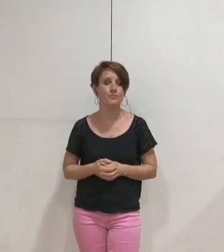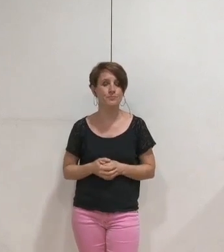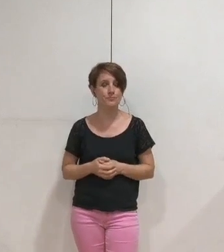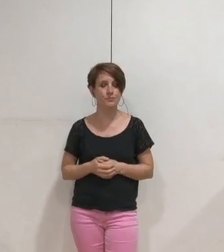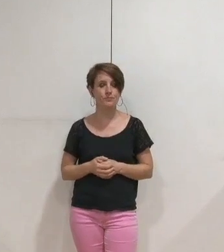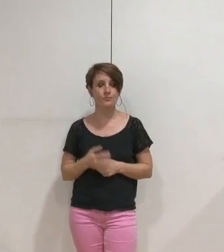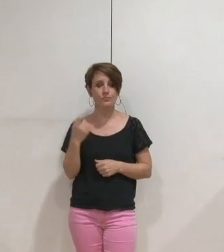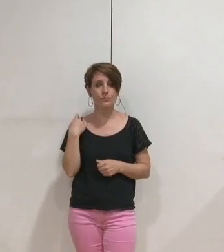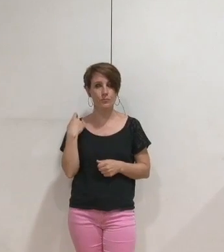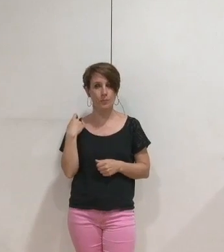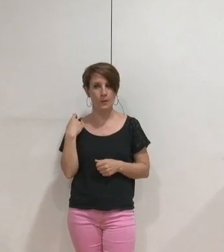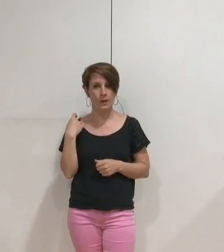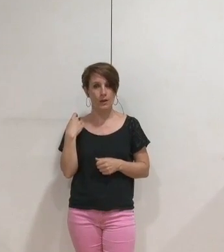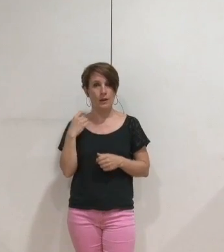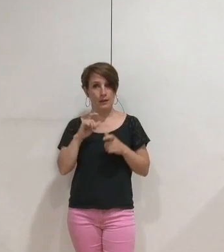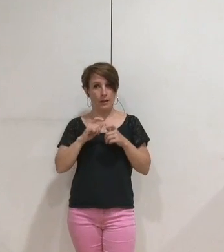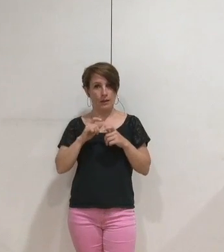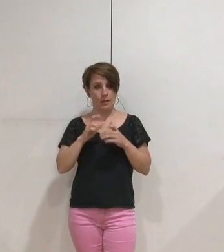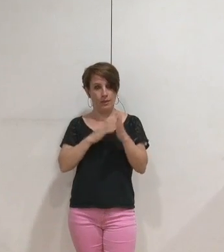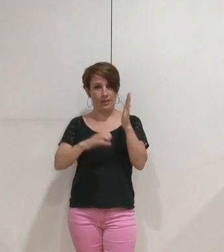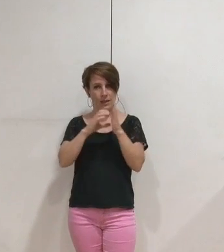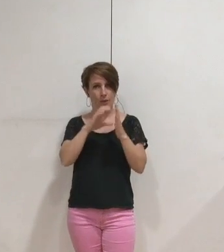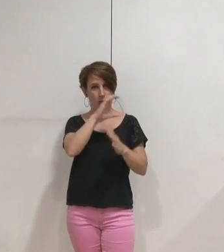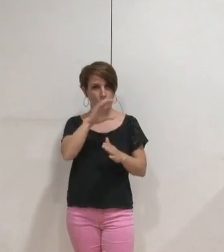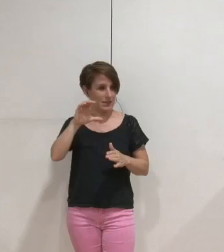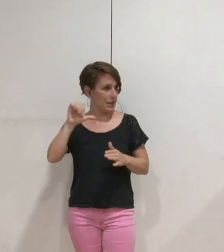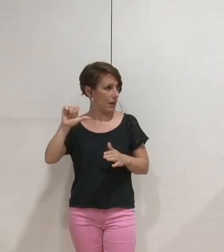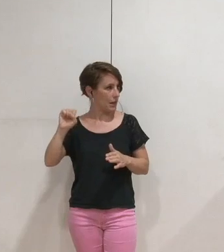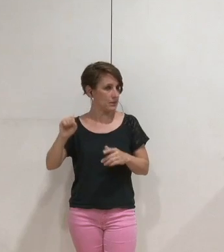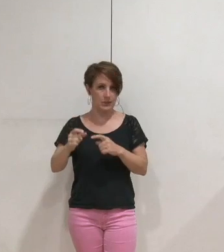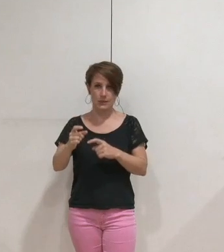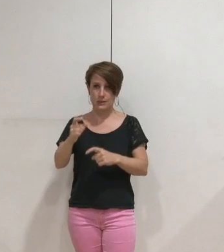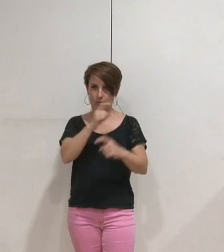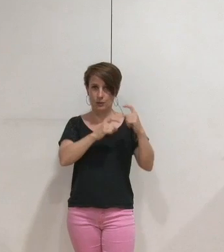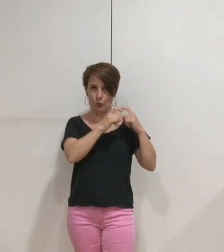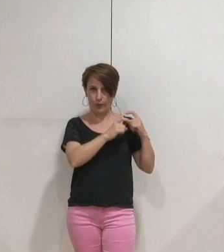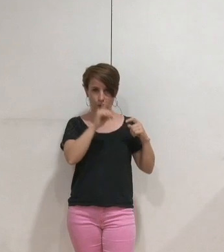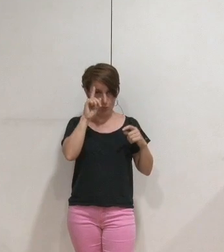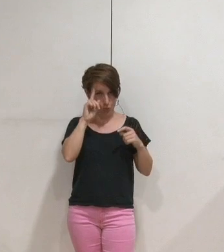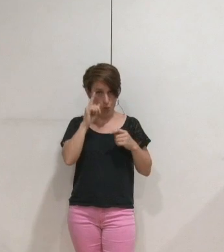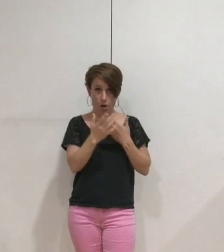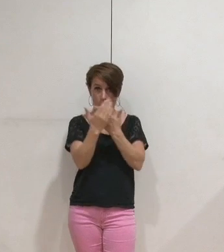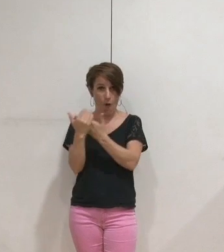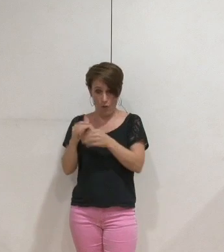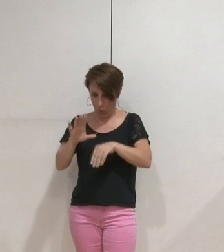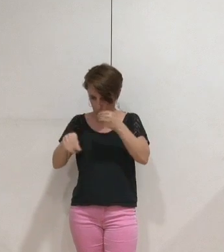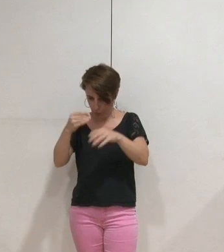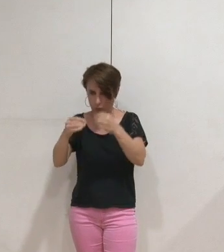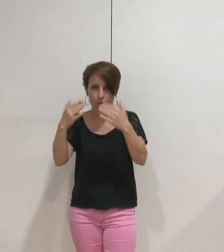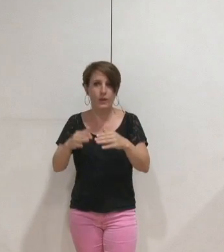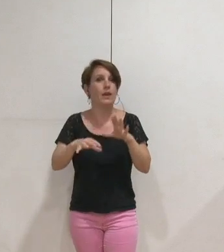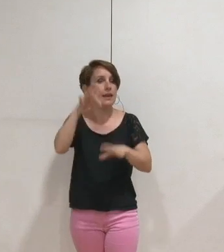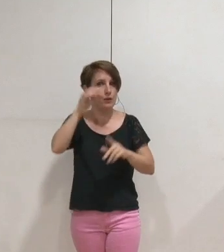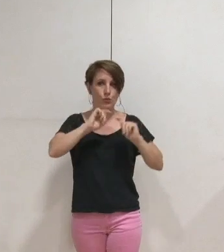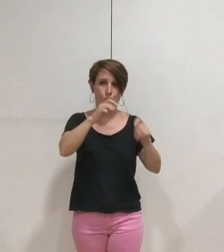passe à la délibération du CCAS puisque le vote dépouillement est clos ont été élus Alain Denoyel Kirra